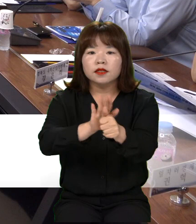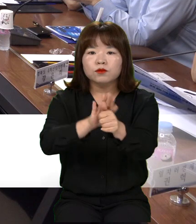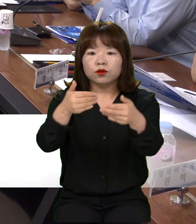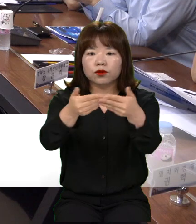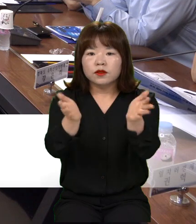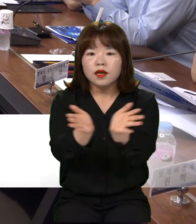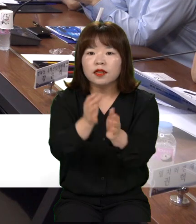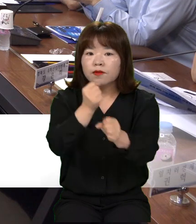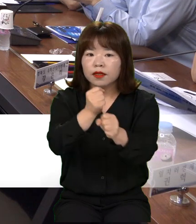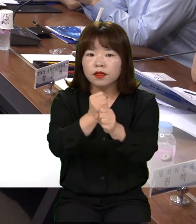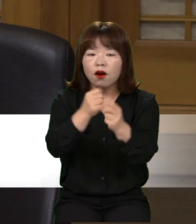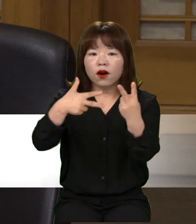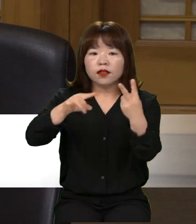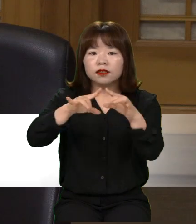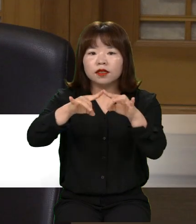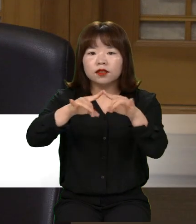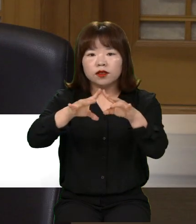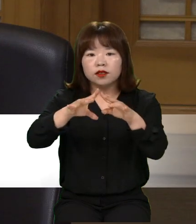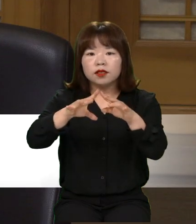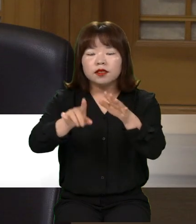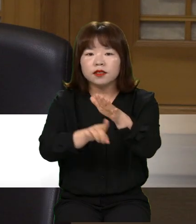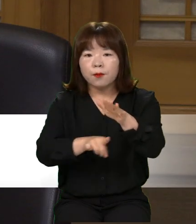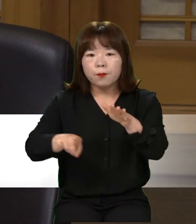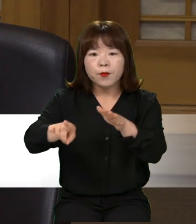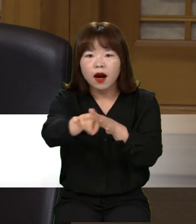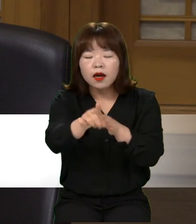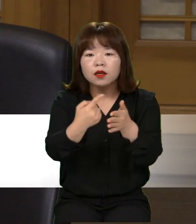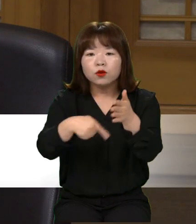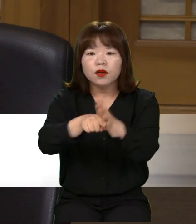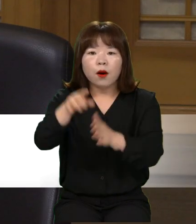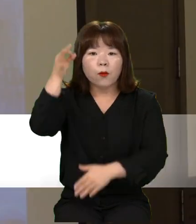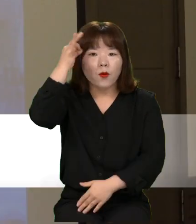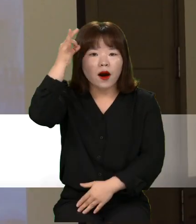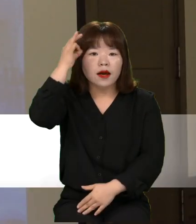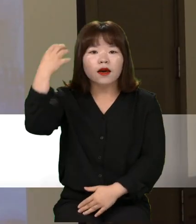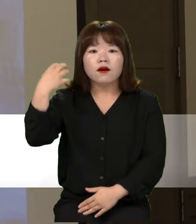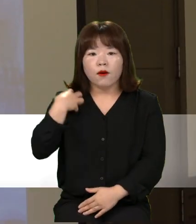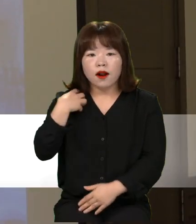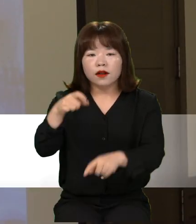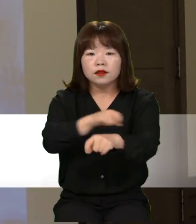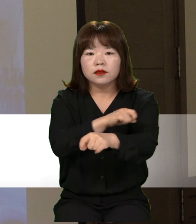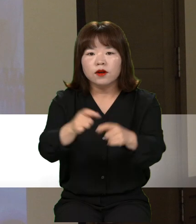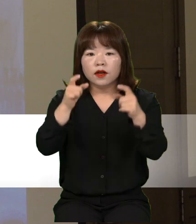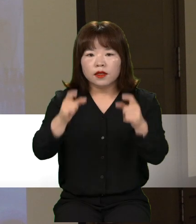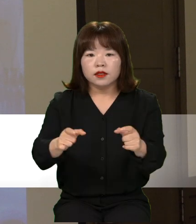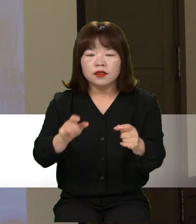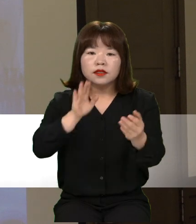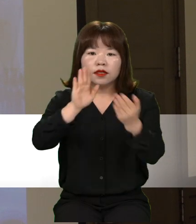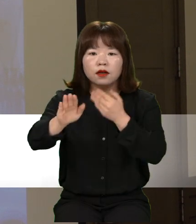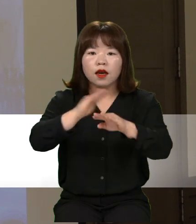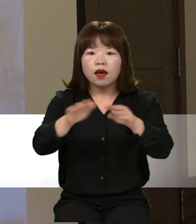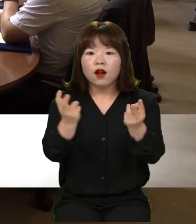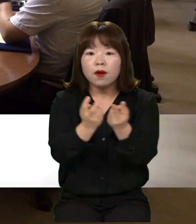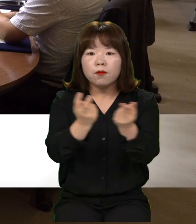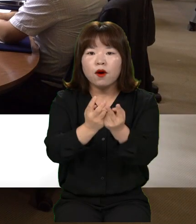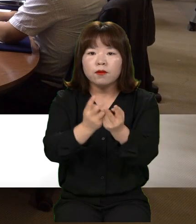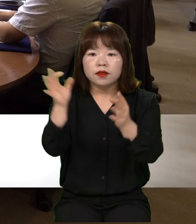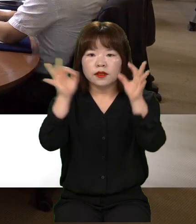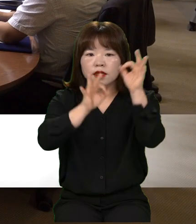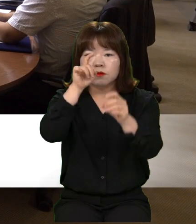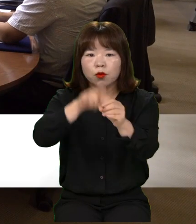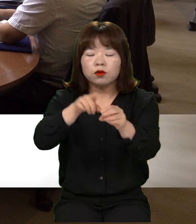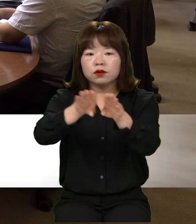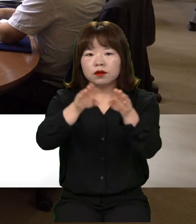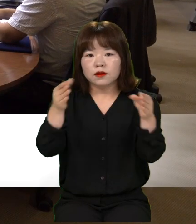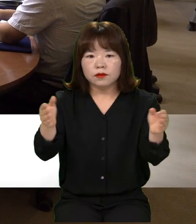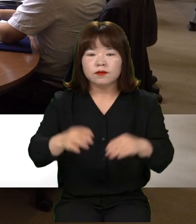자문단을 구성해 2차전지 글로벌 초격차 선도를 위한 포항의 역할과 특화단지 향후 대응전략을 찾기 위해